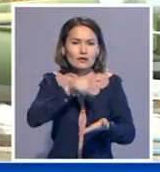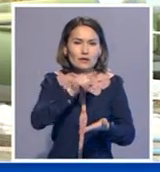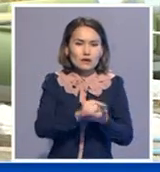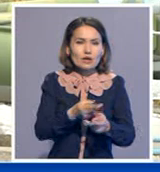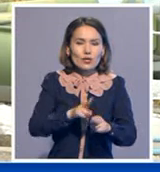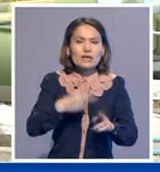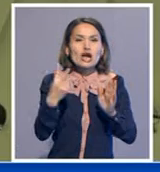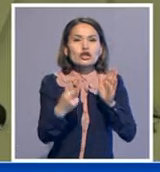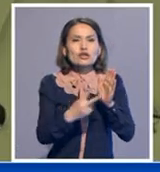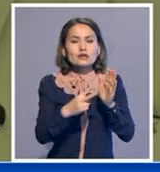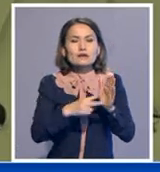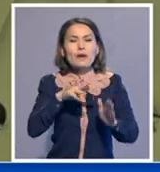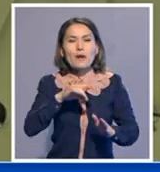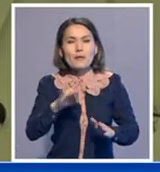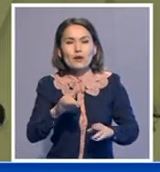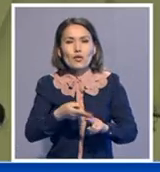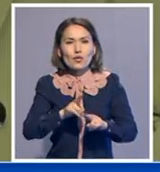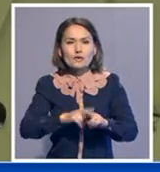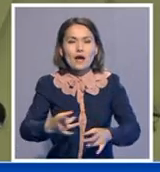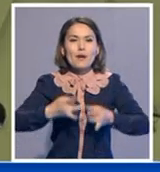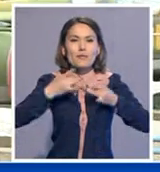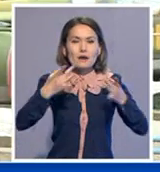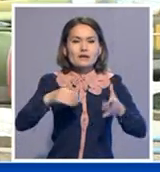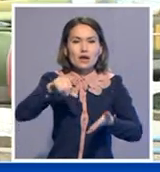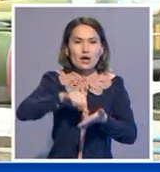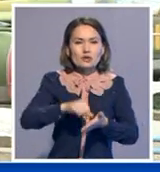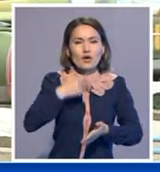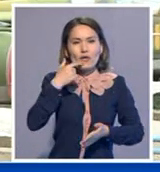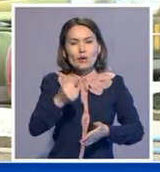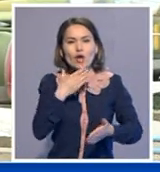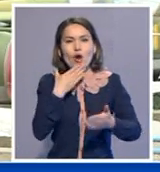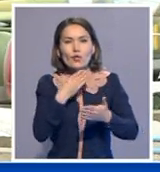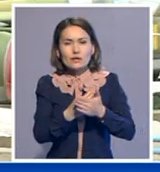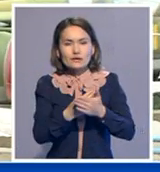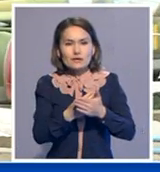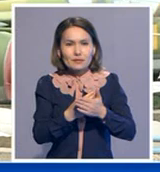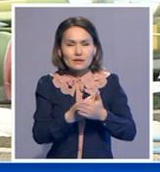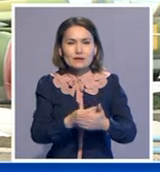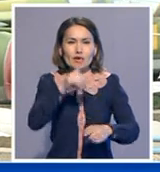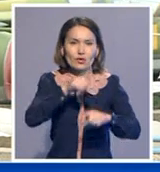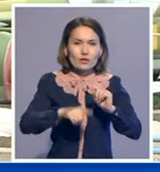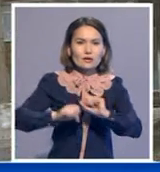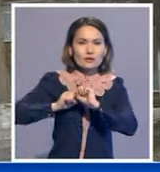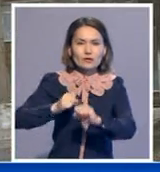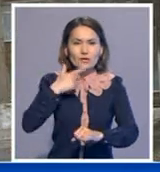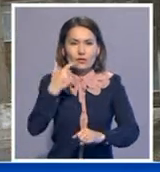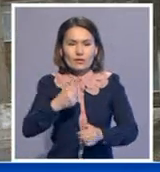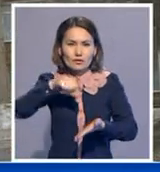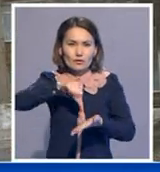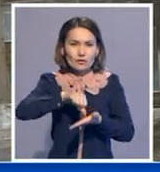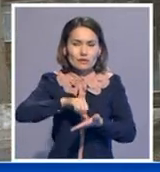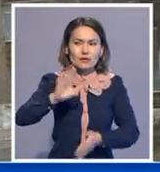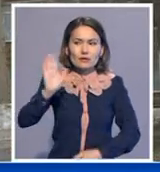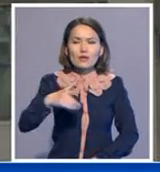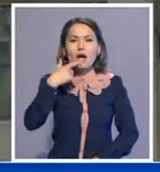көрсететін әскери жаттығу болып табылады. Осы саптық жарыста біз өзіміздің нағыз жауынгер жігіт екенімізді дәлелдейміз. Әуе